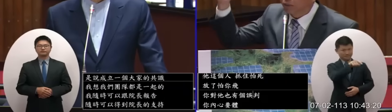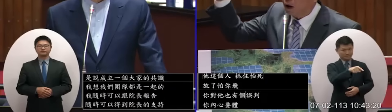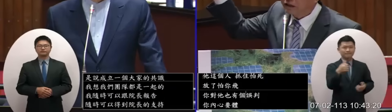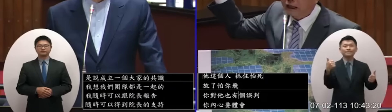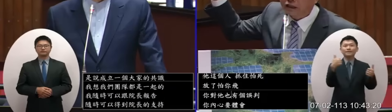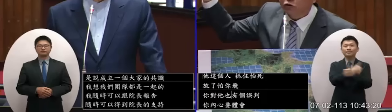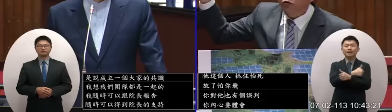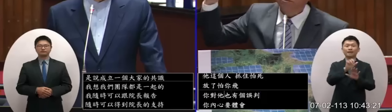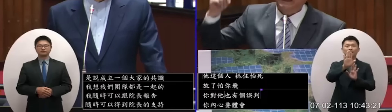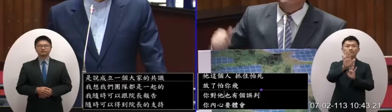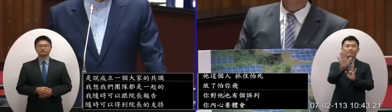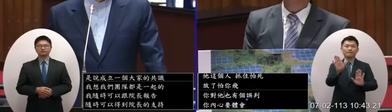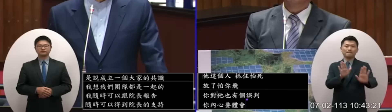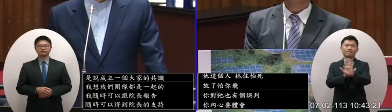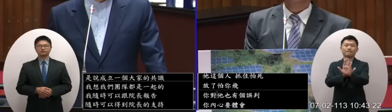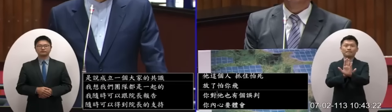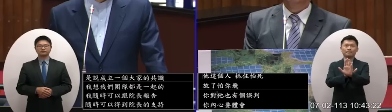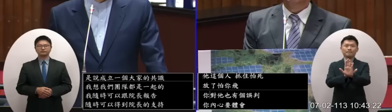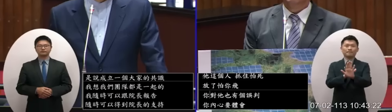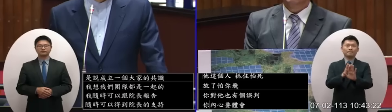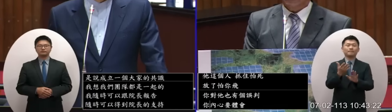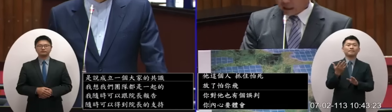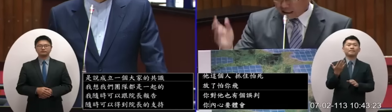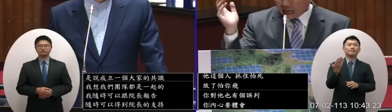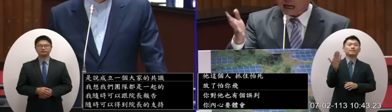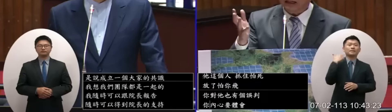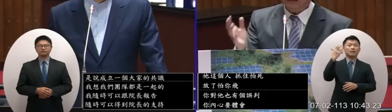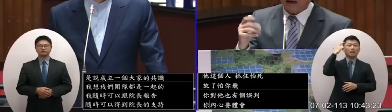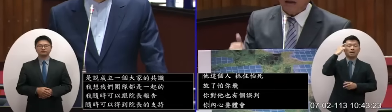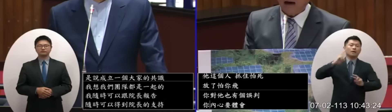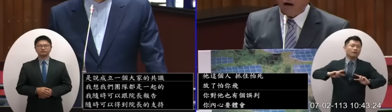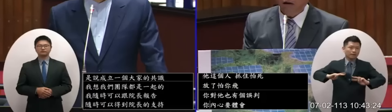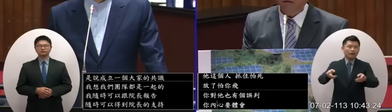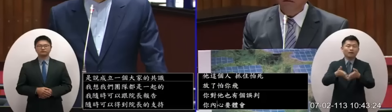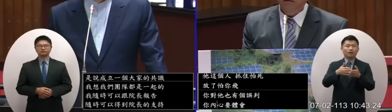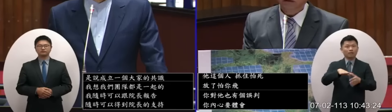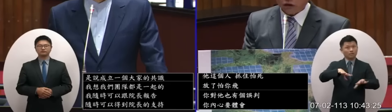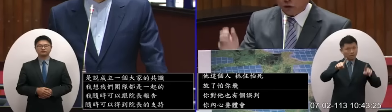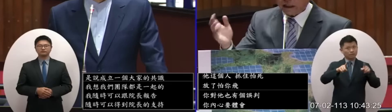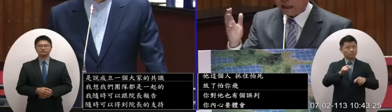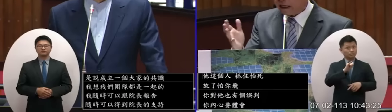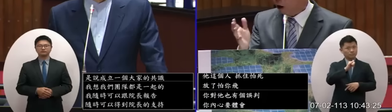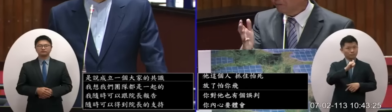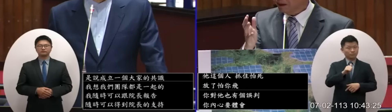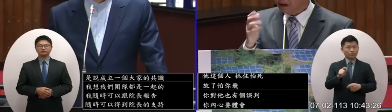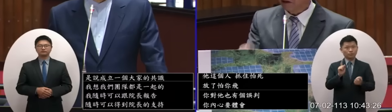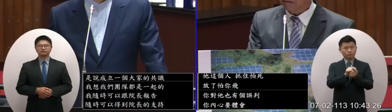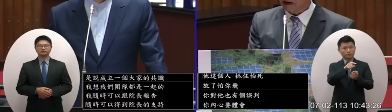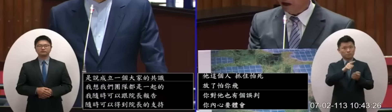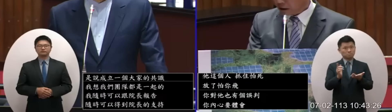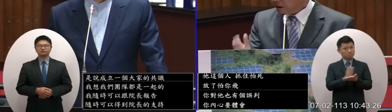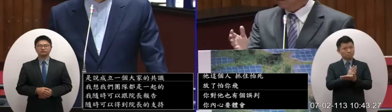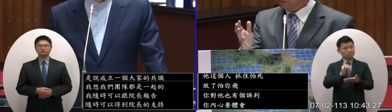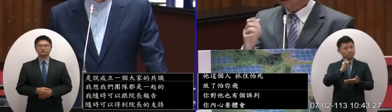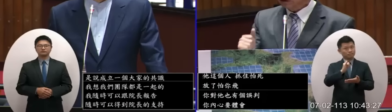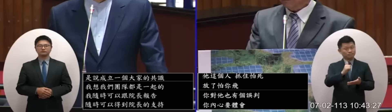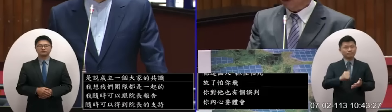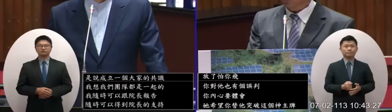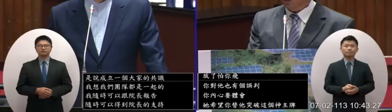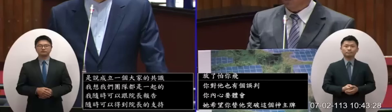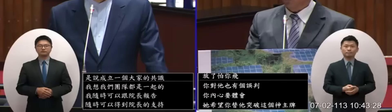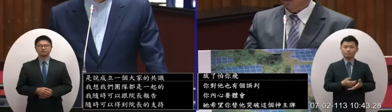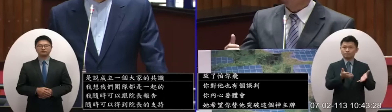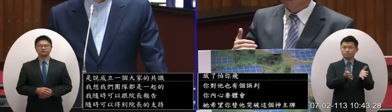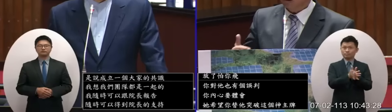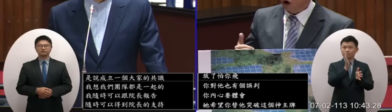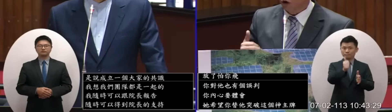去突破这个新主牌。结果你打开始袂歹哦，伊对你的风评嘛袂歹哦。这个部